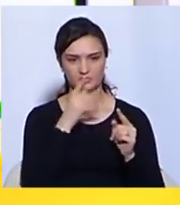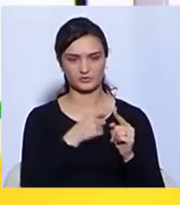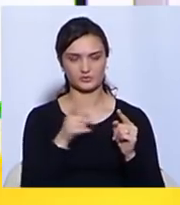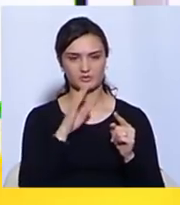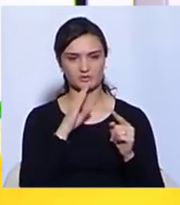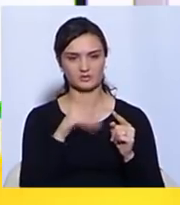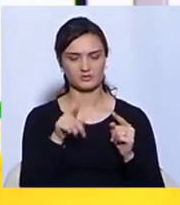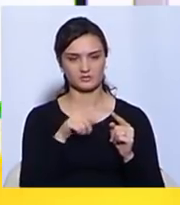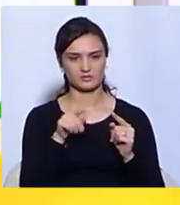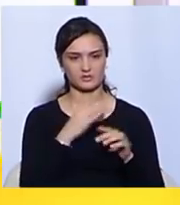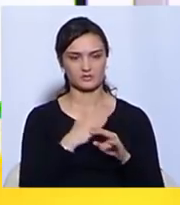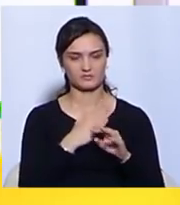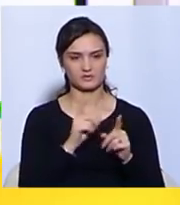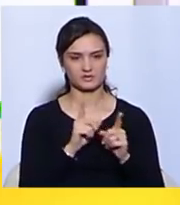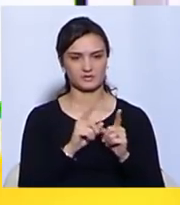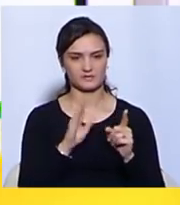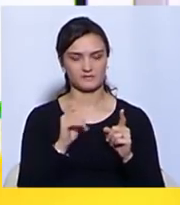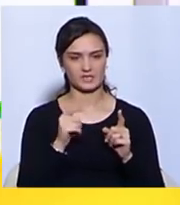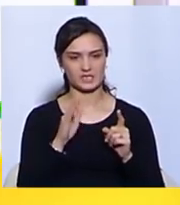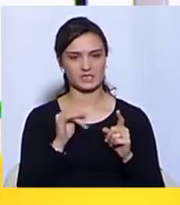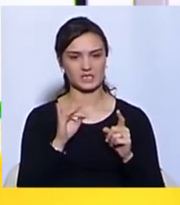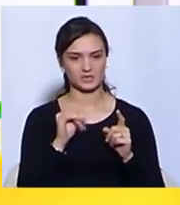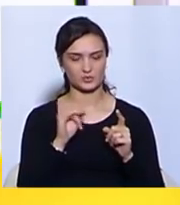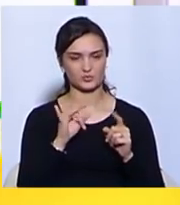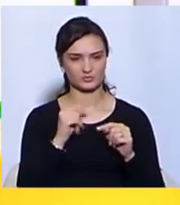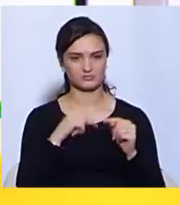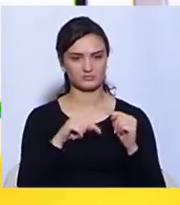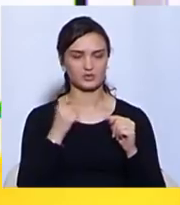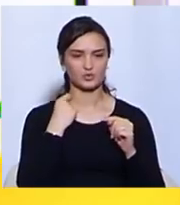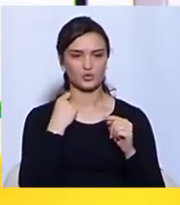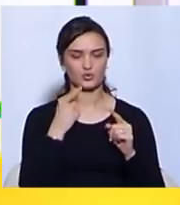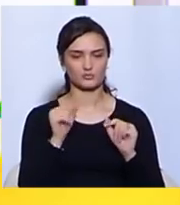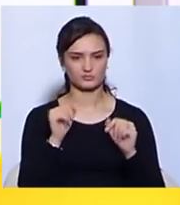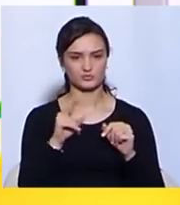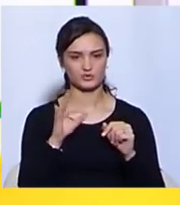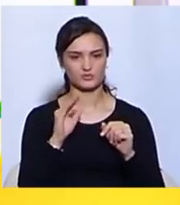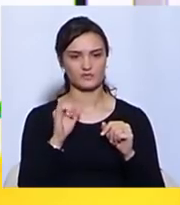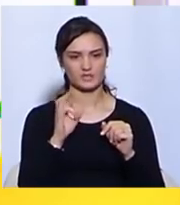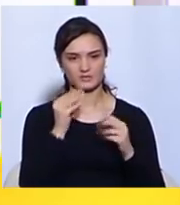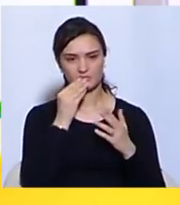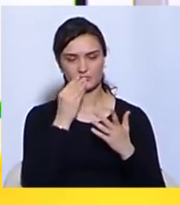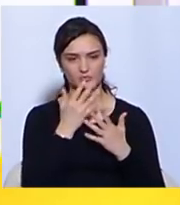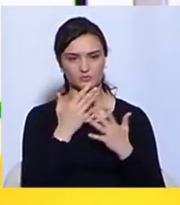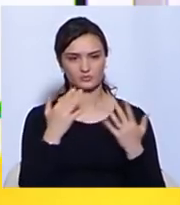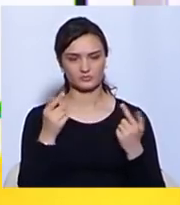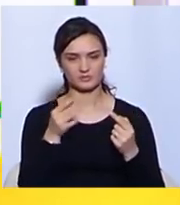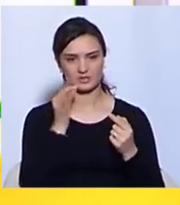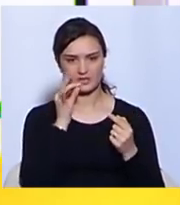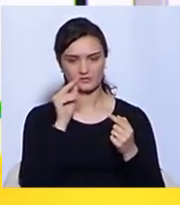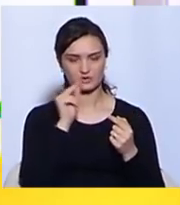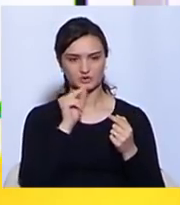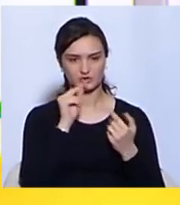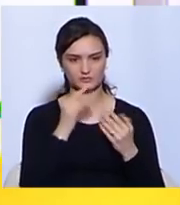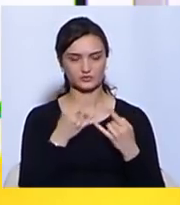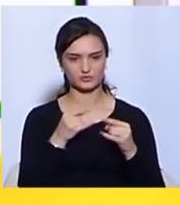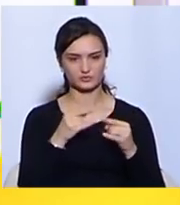როდესაც ქალს აქვს აი ესეთი ვეგეტატიური ტალღები ალკოჰოლმა, კოფეინშემცველმა პროდუქტებმა, ყავით,